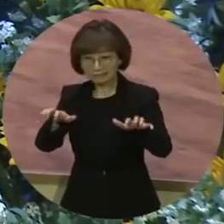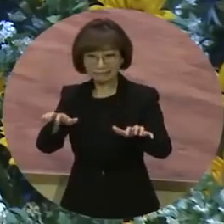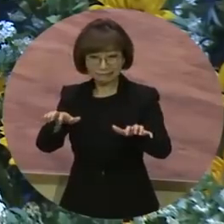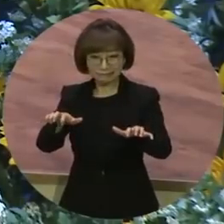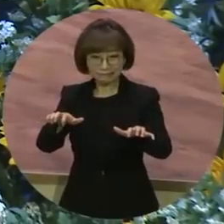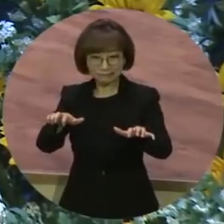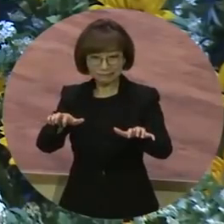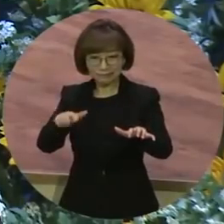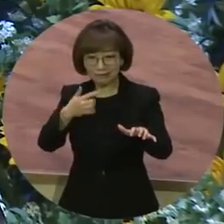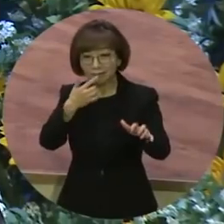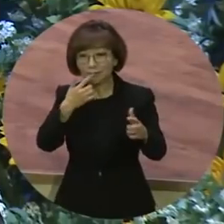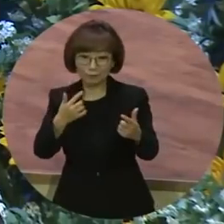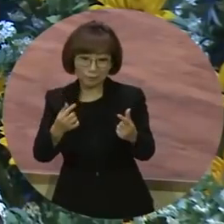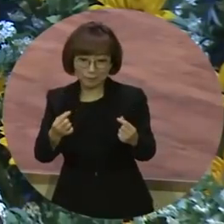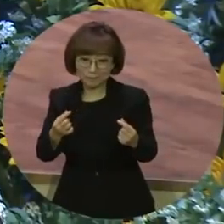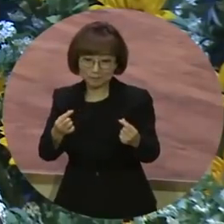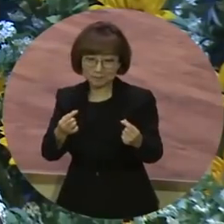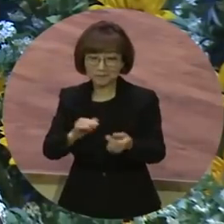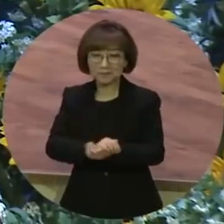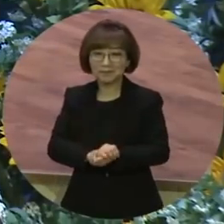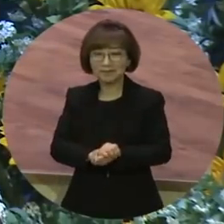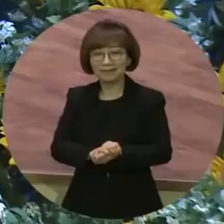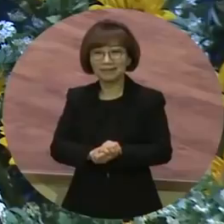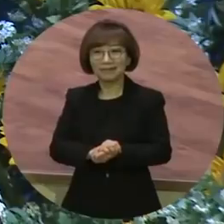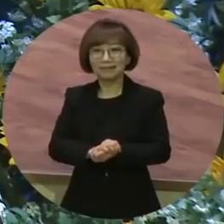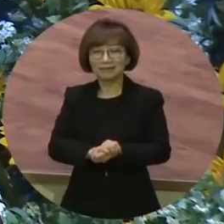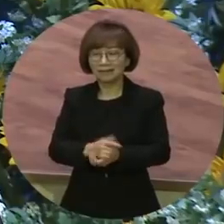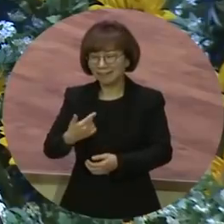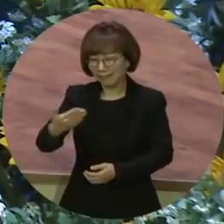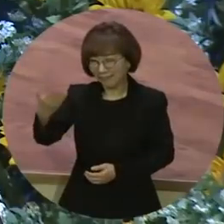귀신 들린 이 여자를 제가